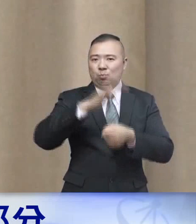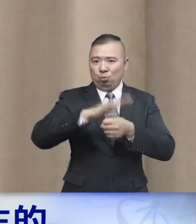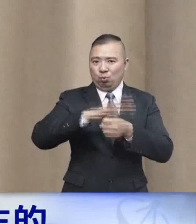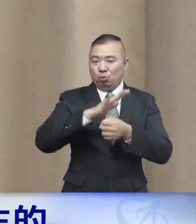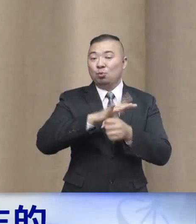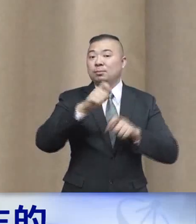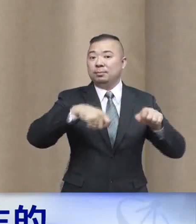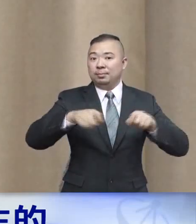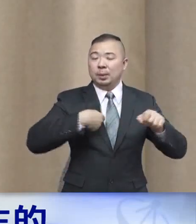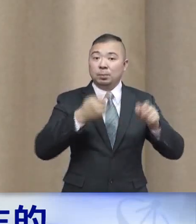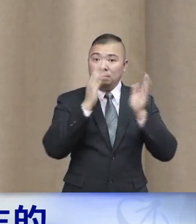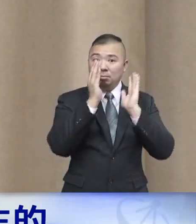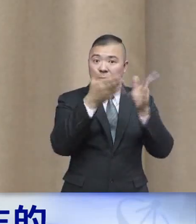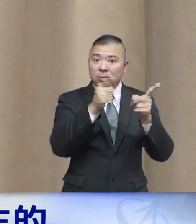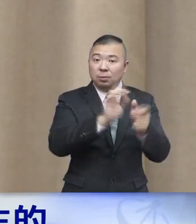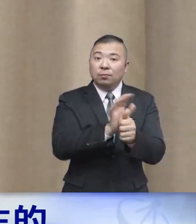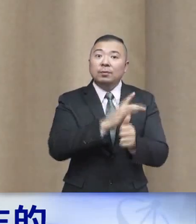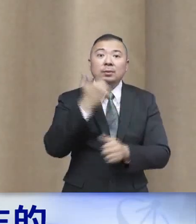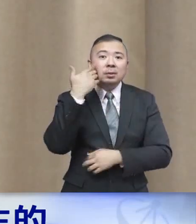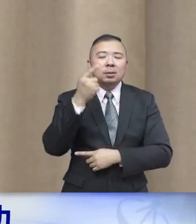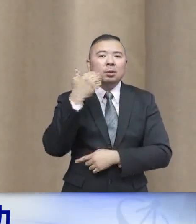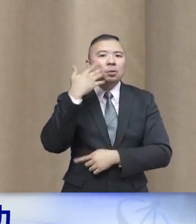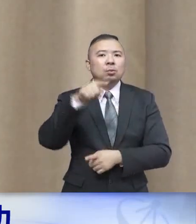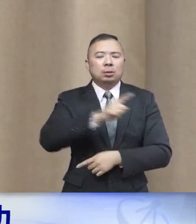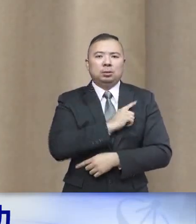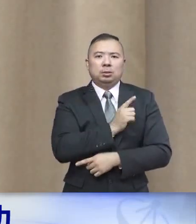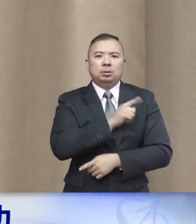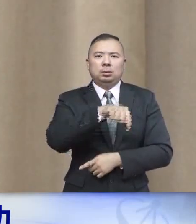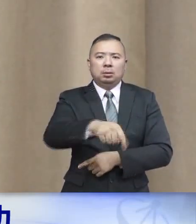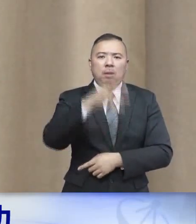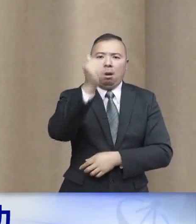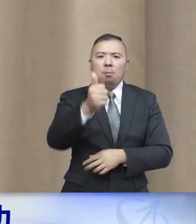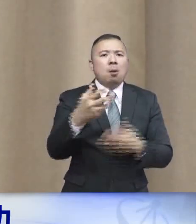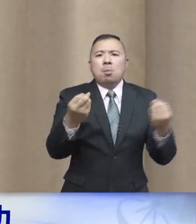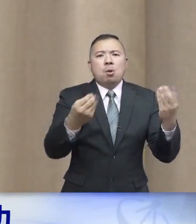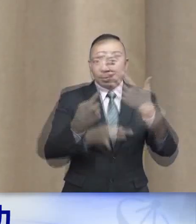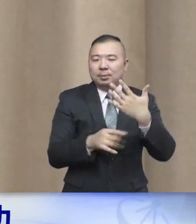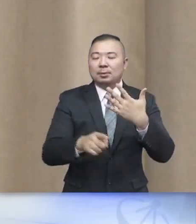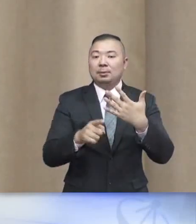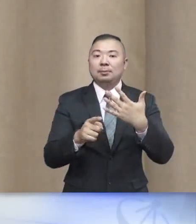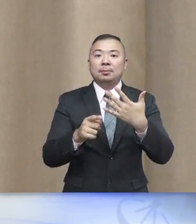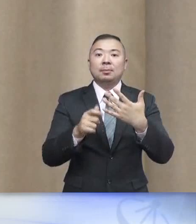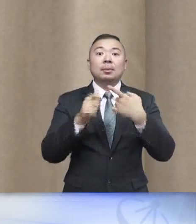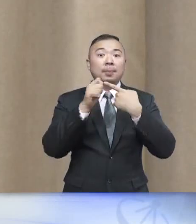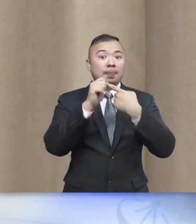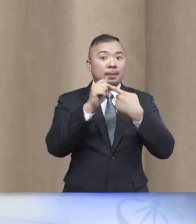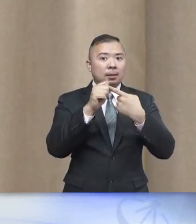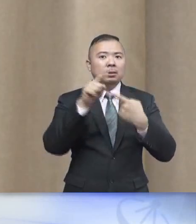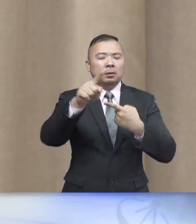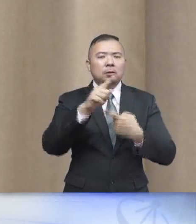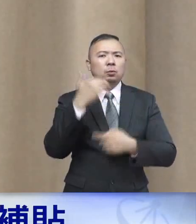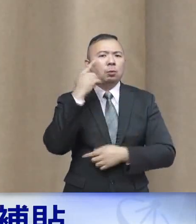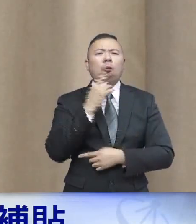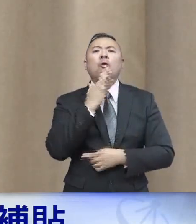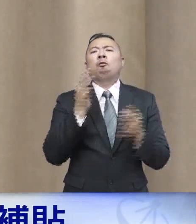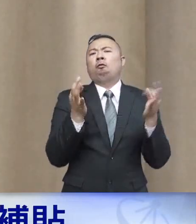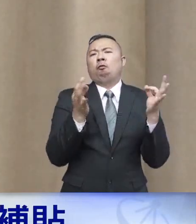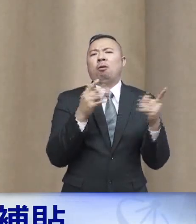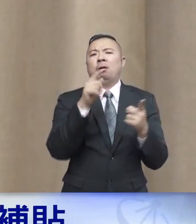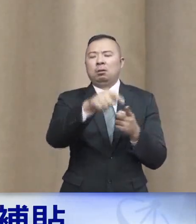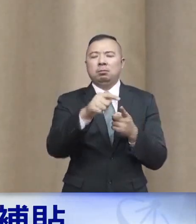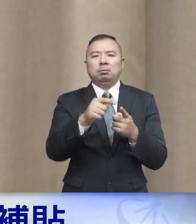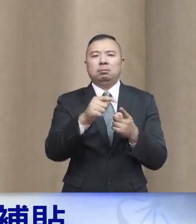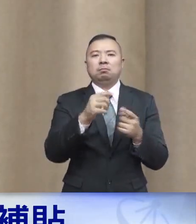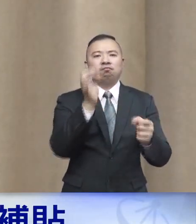们是针对无一定雇主的自营作业者，我们给他补助。第一个排付，第二个就是